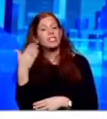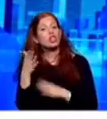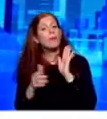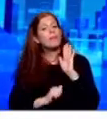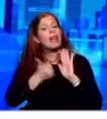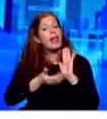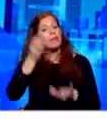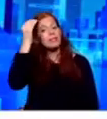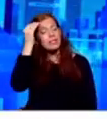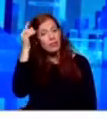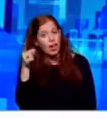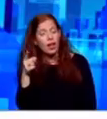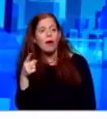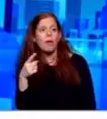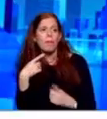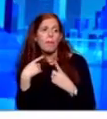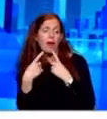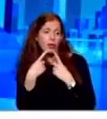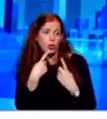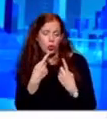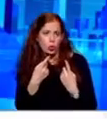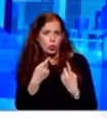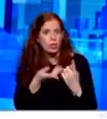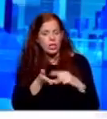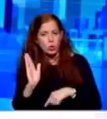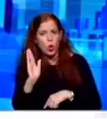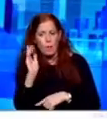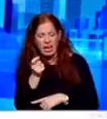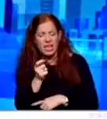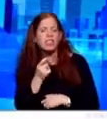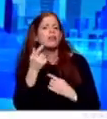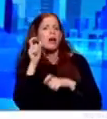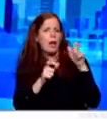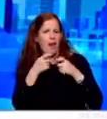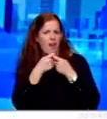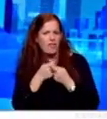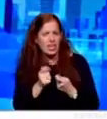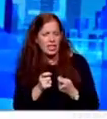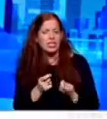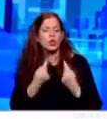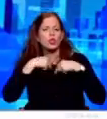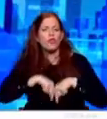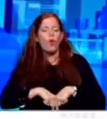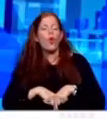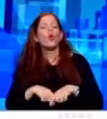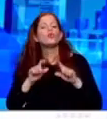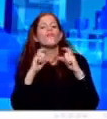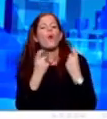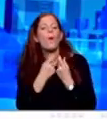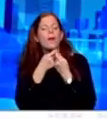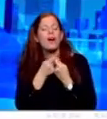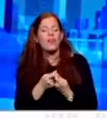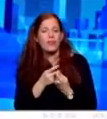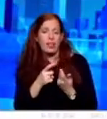ספר. מהדיון הוצאו היום בכנסת מספר חברי כנסת, יושב ראש פורום נכי צה"ל למען ישראל